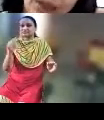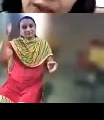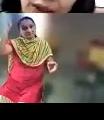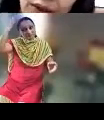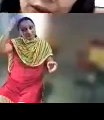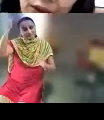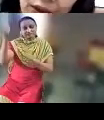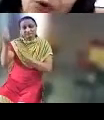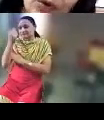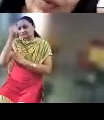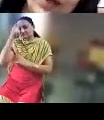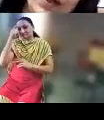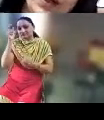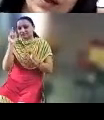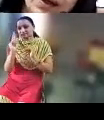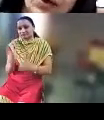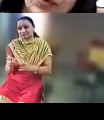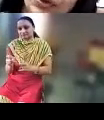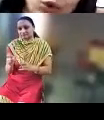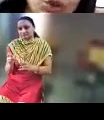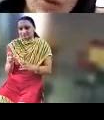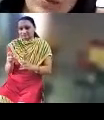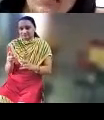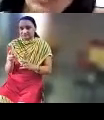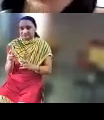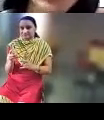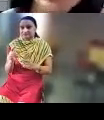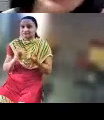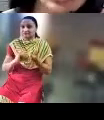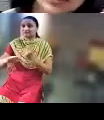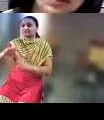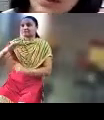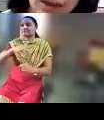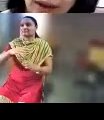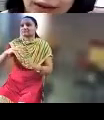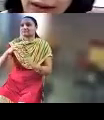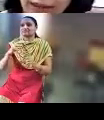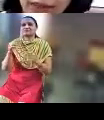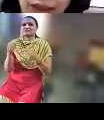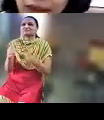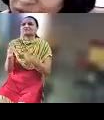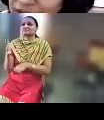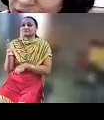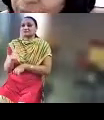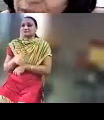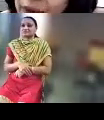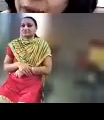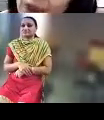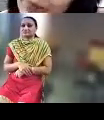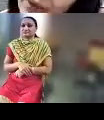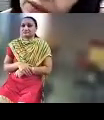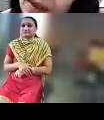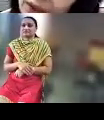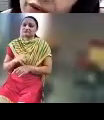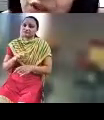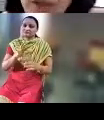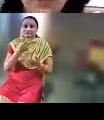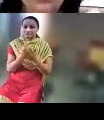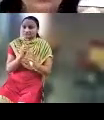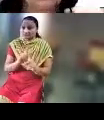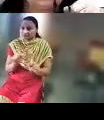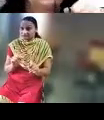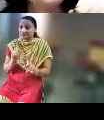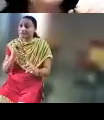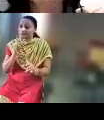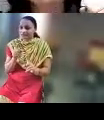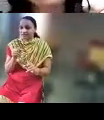इश्यूज ज्यादा रहते हैं और उनमें वो सोशल बिहेवियर उनका उतना ठीक नहीं रहता। ऐसा सब में नहीं होता, पर ऐसा काफी ज्यादा हद